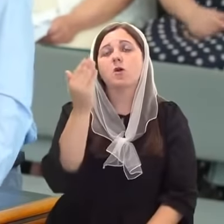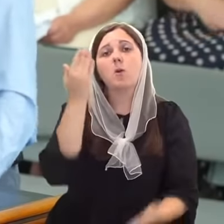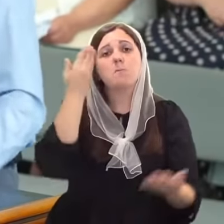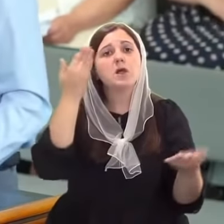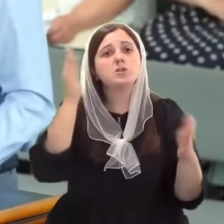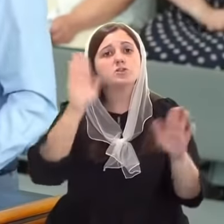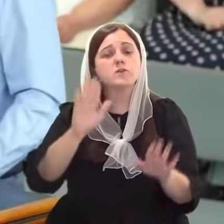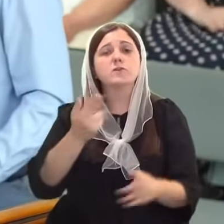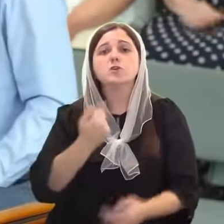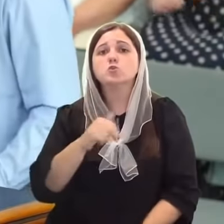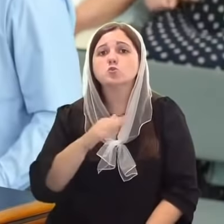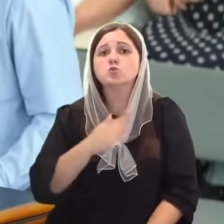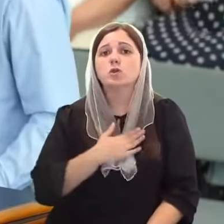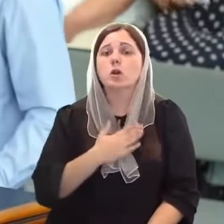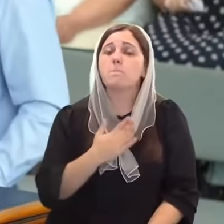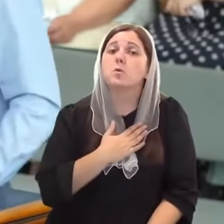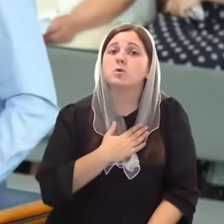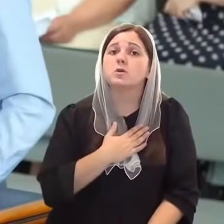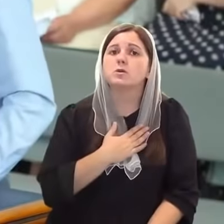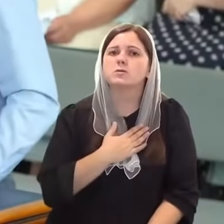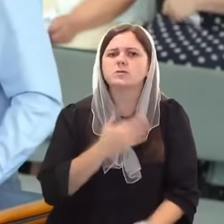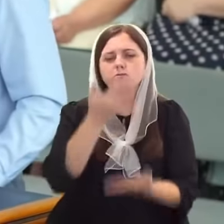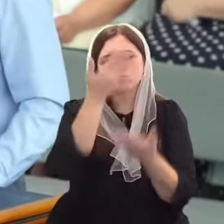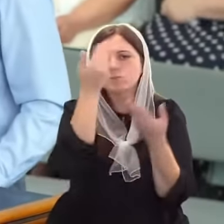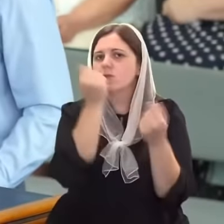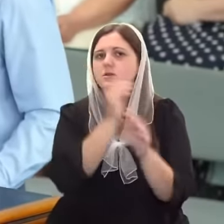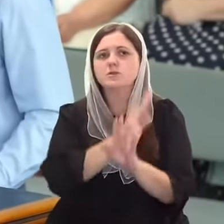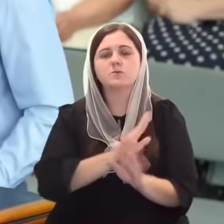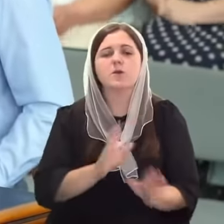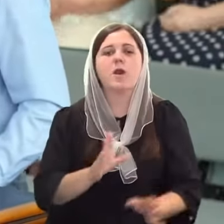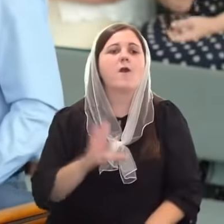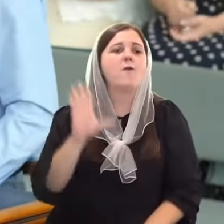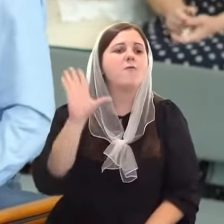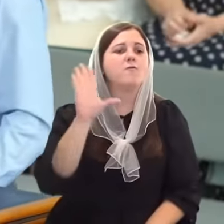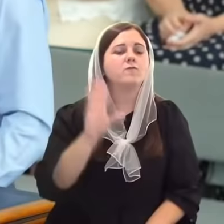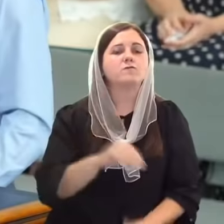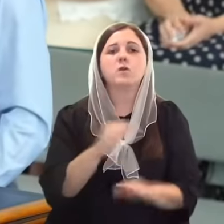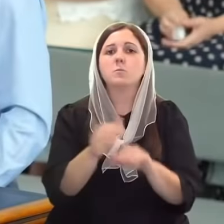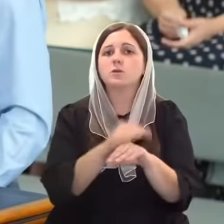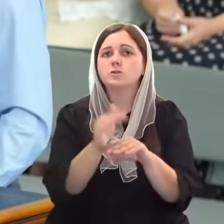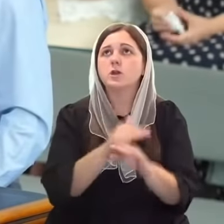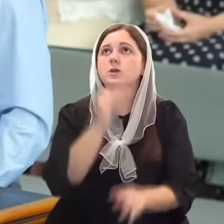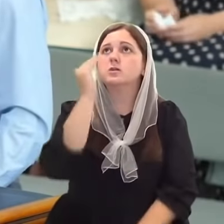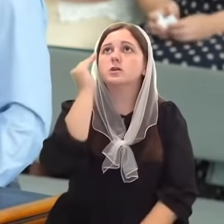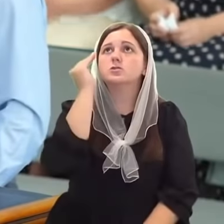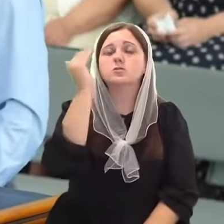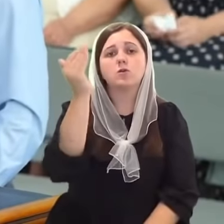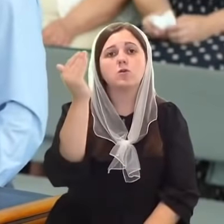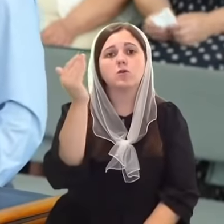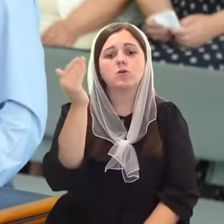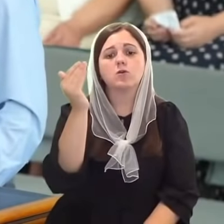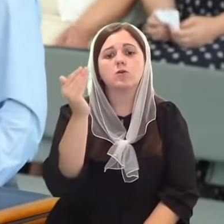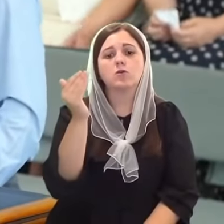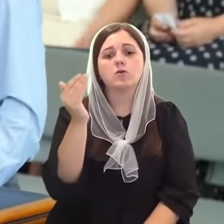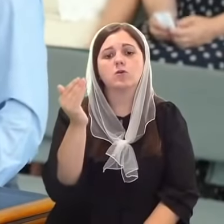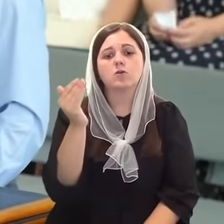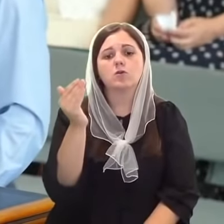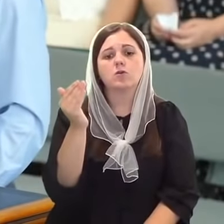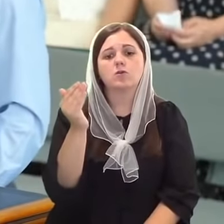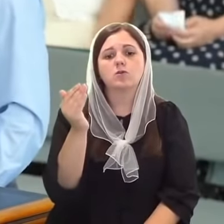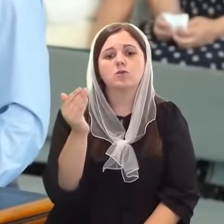Благослови душа моя и не забывай всех благодеяний Его. Он прощает тебе